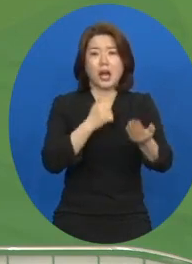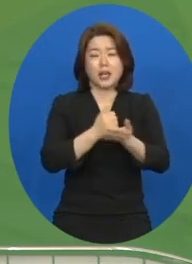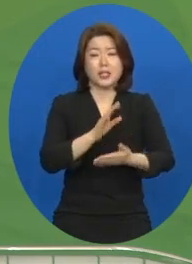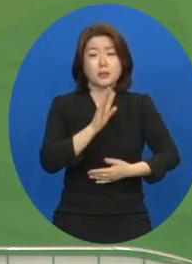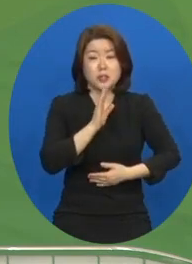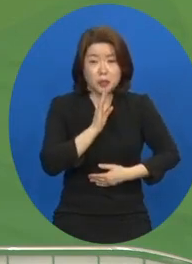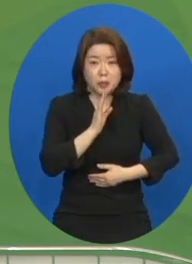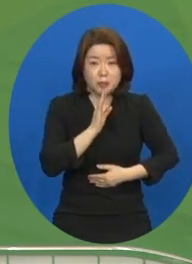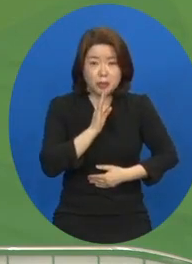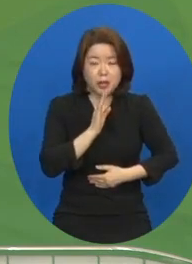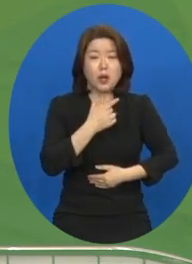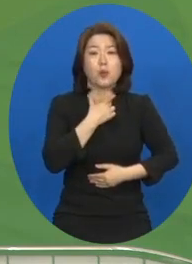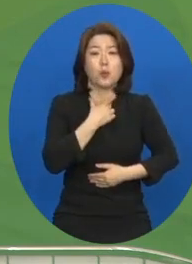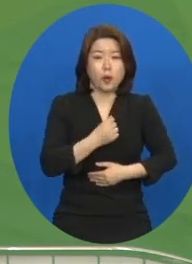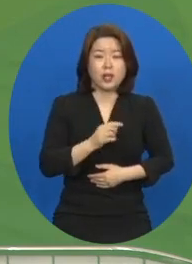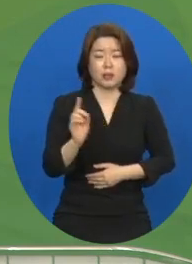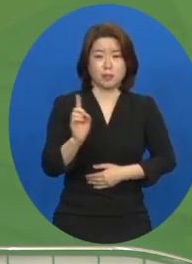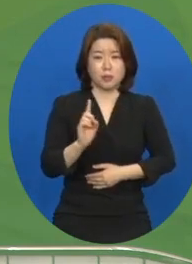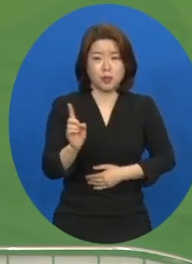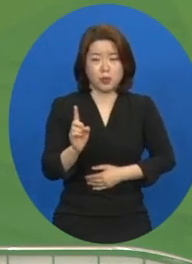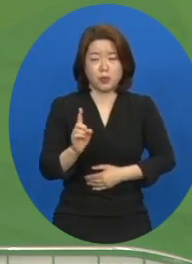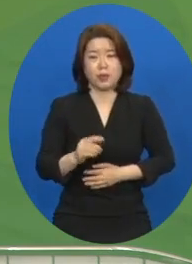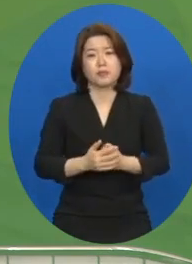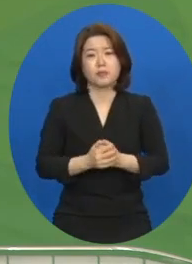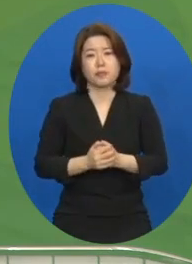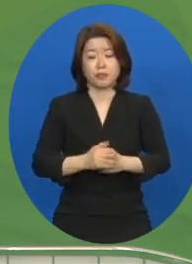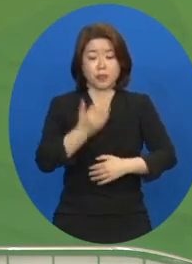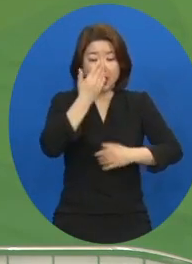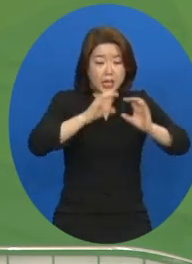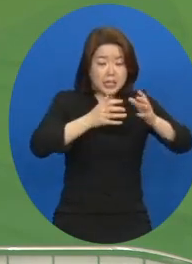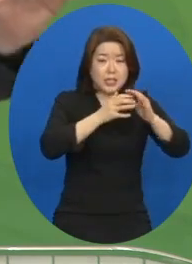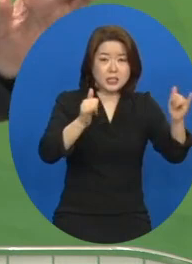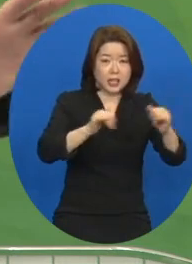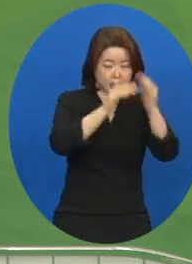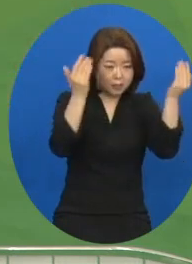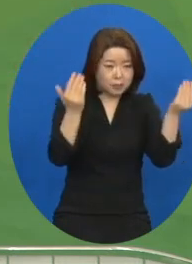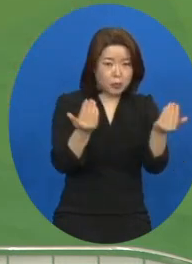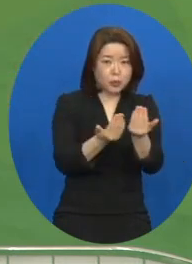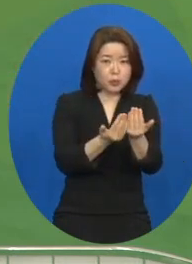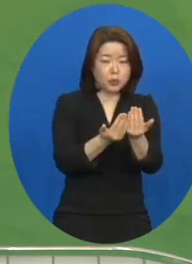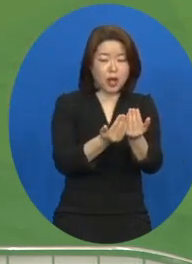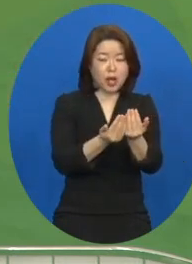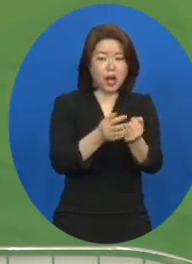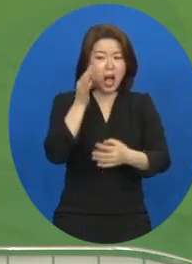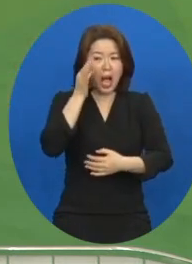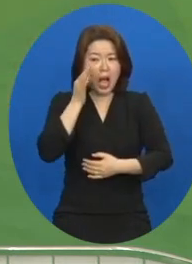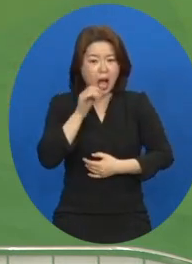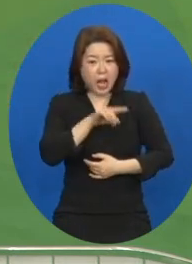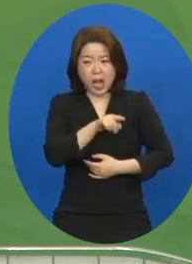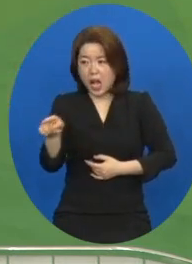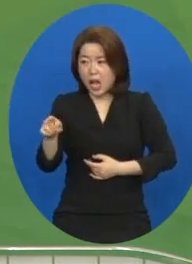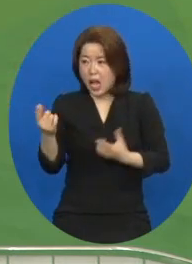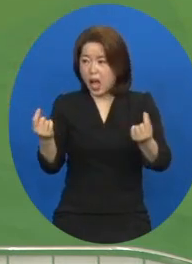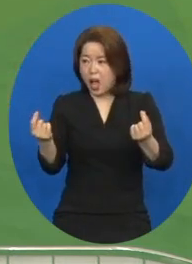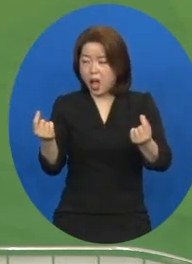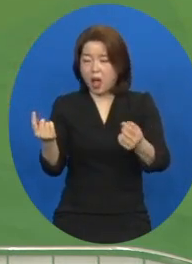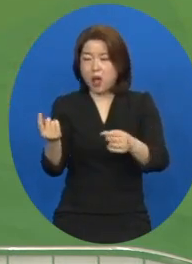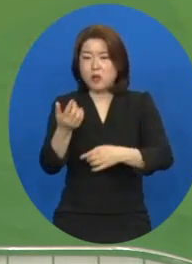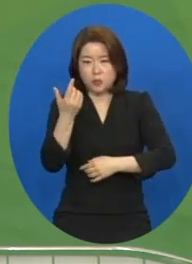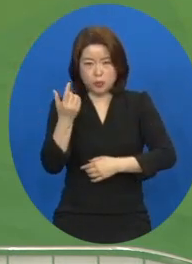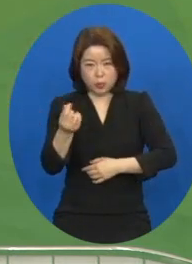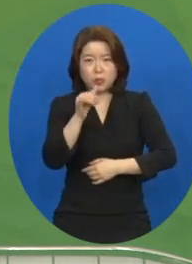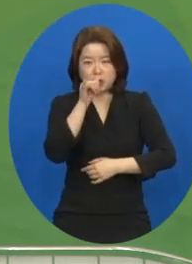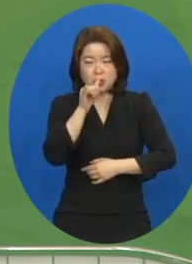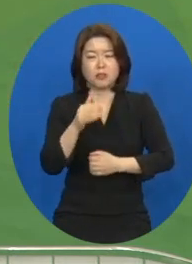정말 원하셨던 것은 이스라엘 백성들 모두가 다 아간이 될 가능성이 있다는 겁니다.